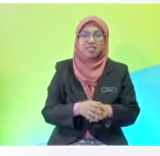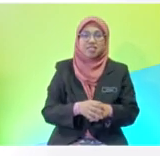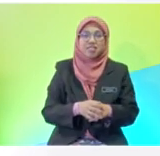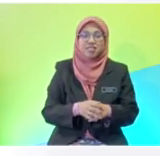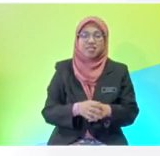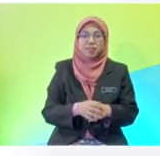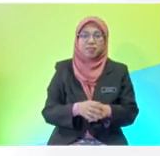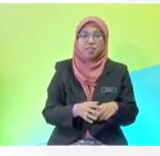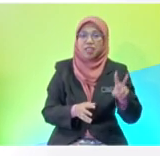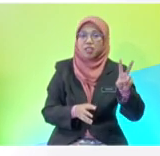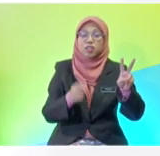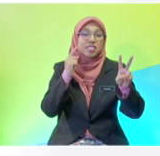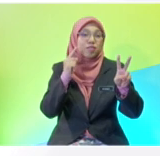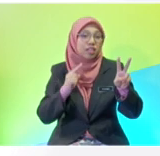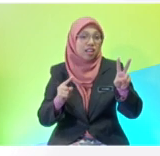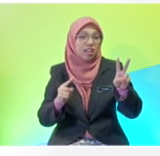Oke kita